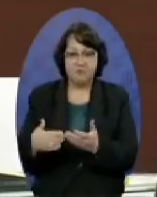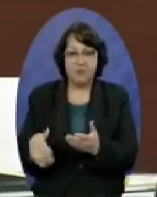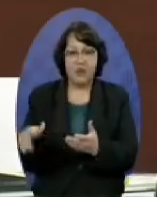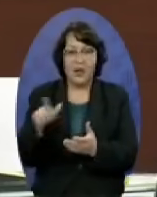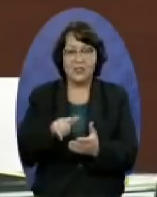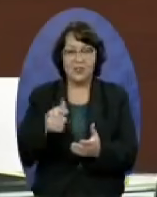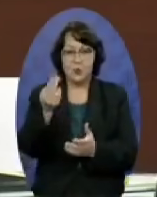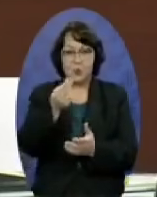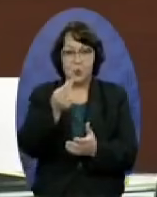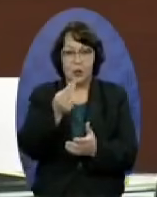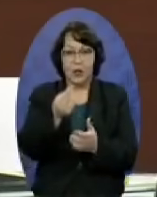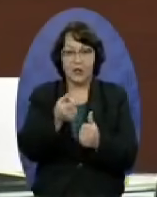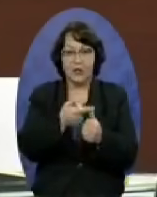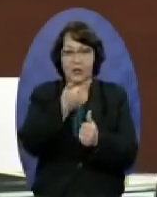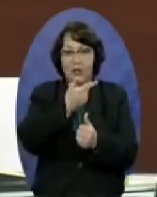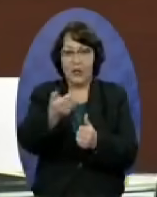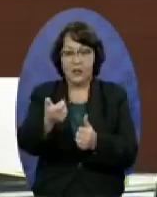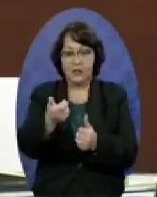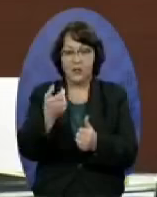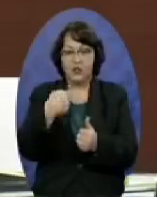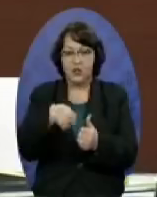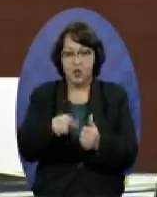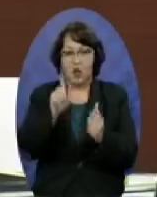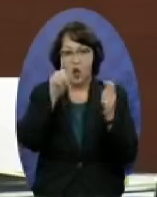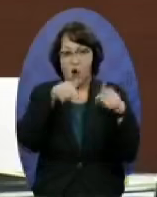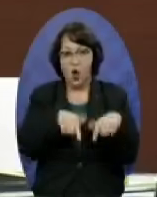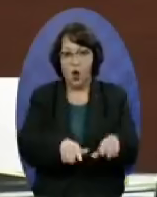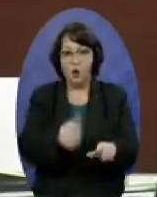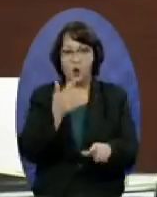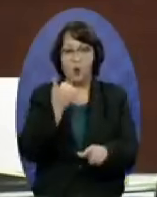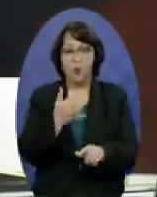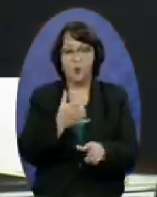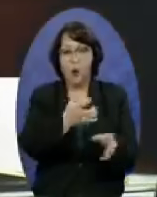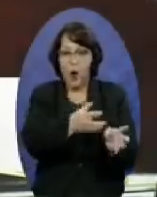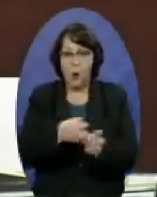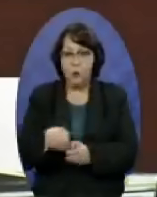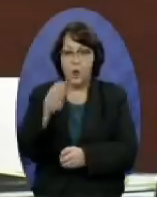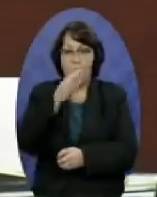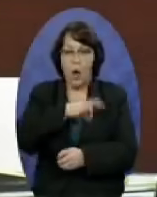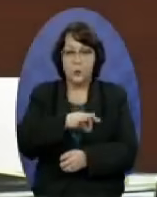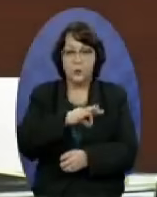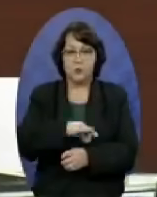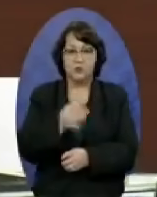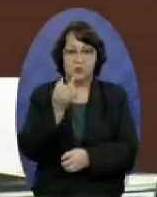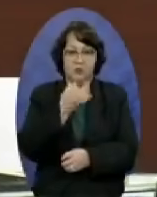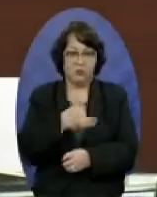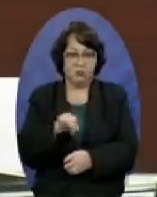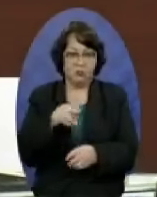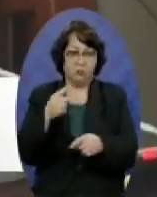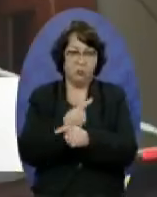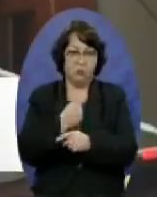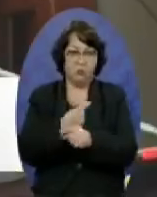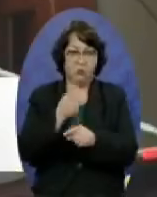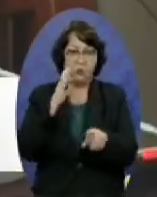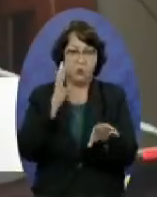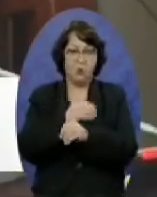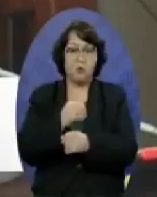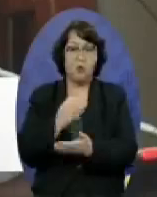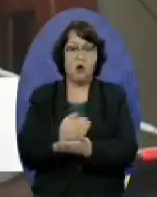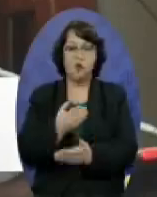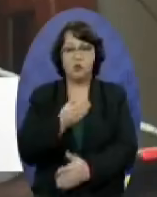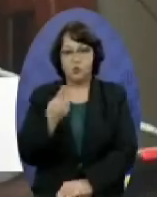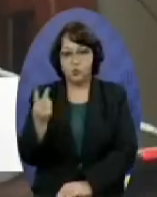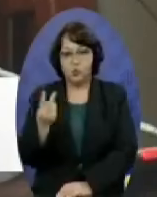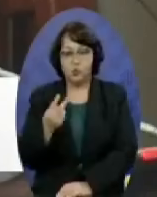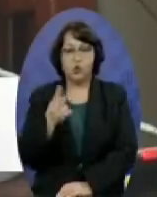зургаас арчсан тэр голоосоо усныхаа хэрэгцээг хангана гэд ингээд оруулаад ирдсэн ийм одоо байдалтай байж байгаа шүү. Ноён уулын холбоотой